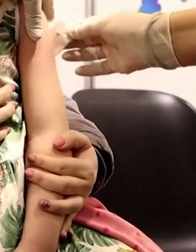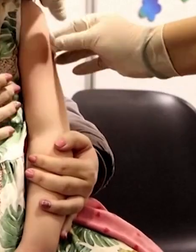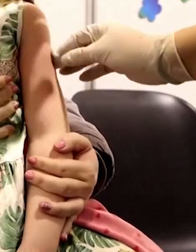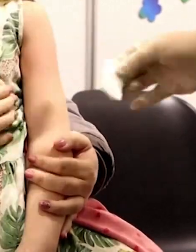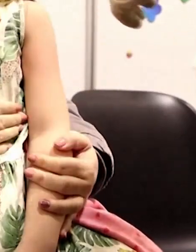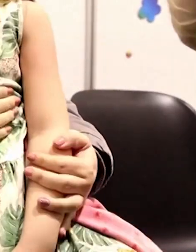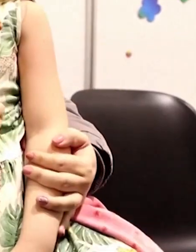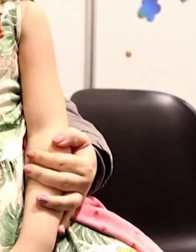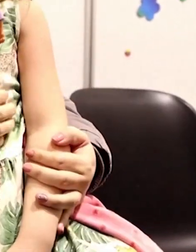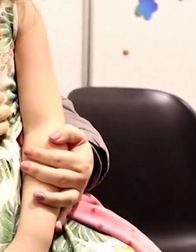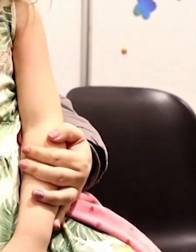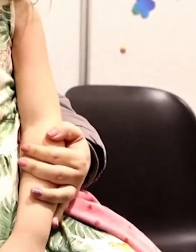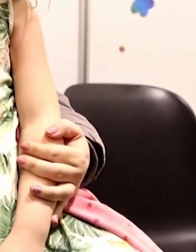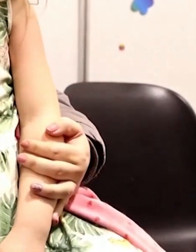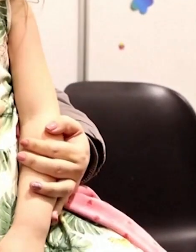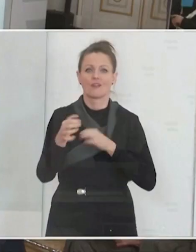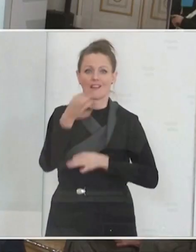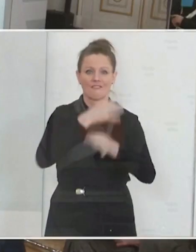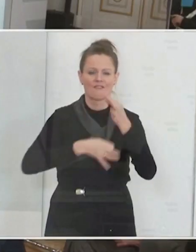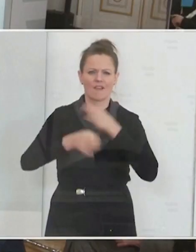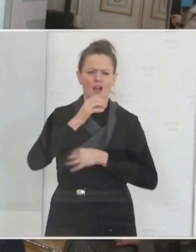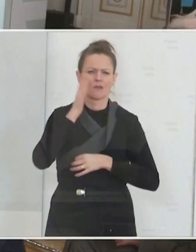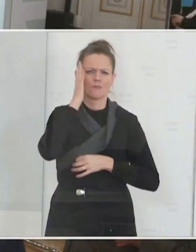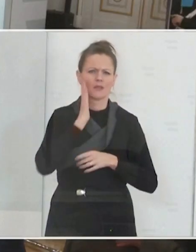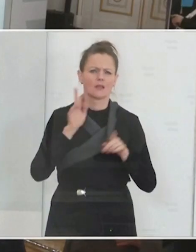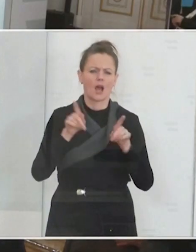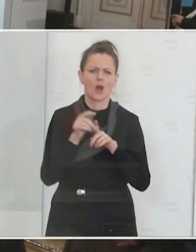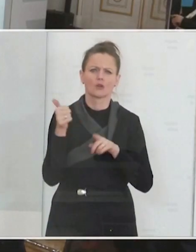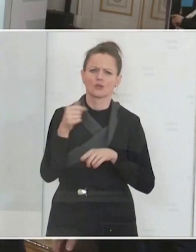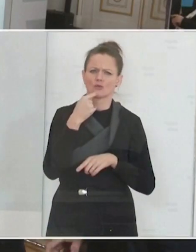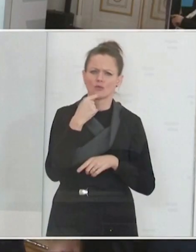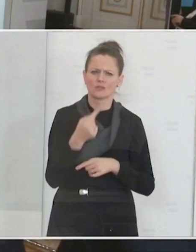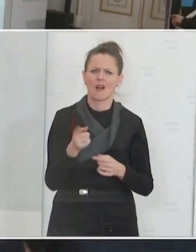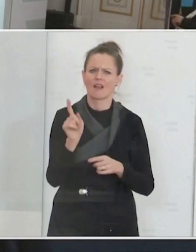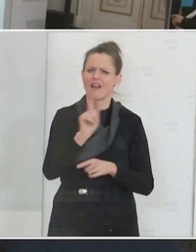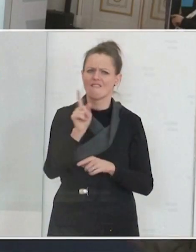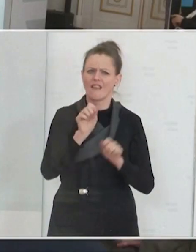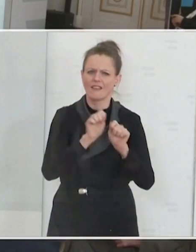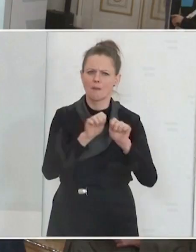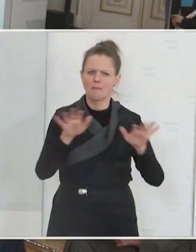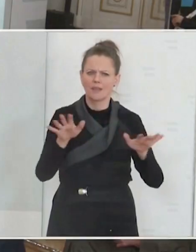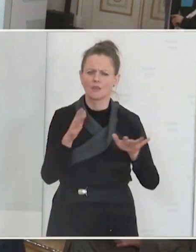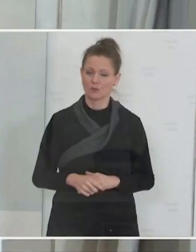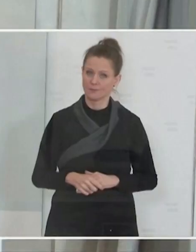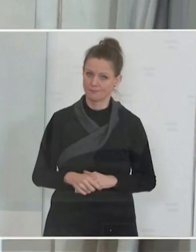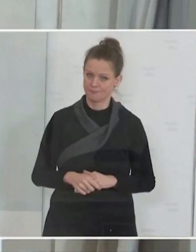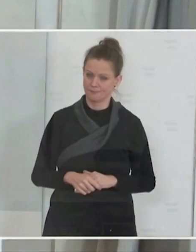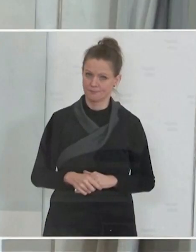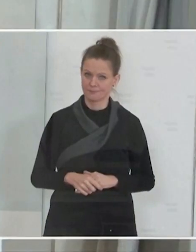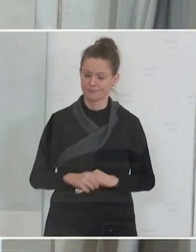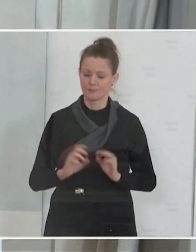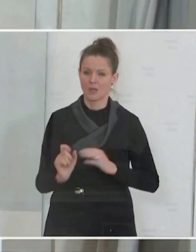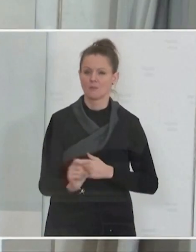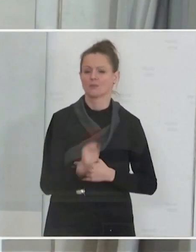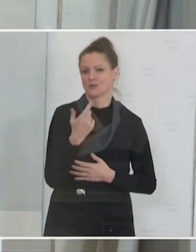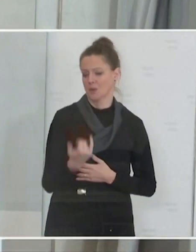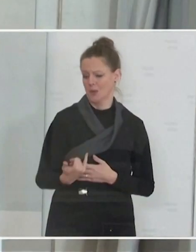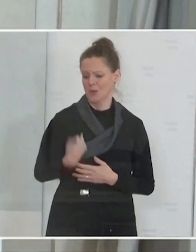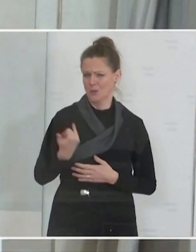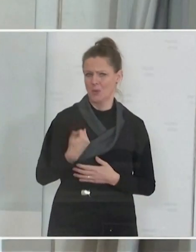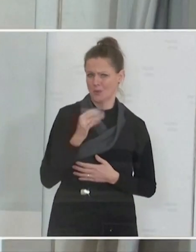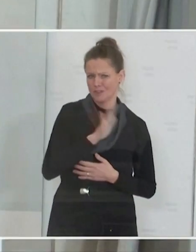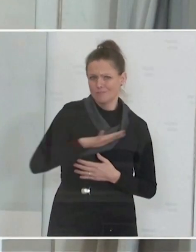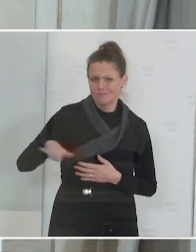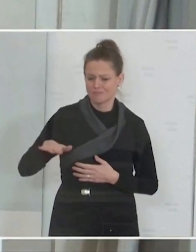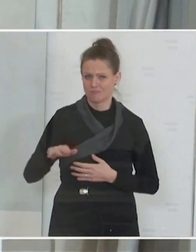mới về số ca nhiễm COVID hàng ngày. Bộ trưởng Y tế Wolfgang Mückstein nói, số ca trẻ em và thanh thiếu niên